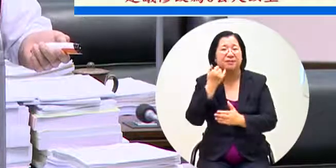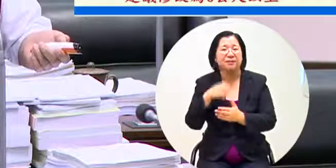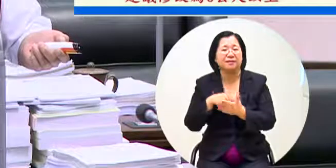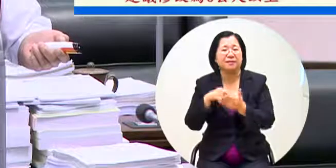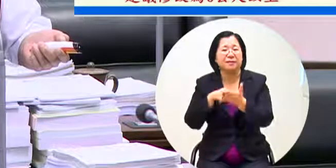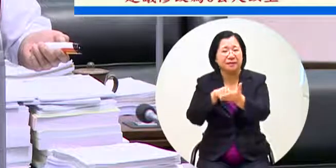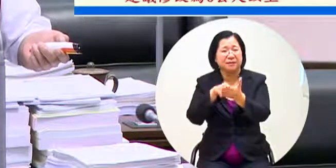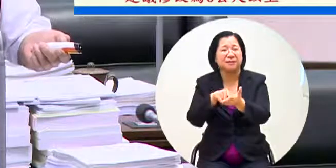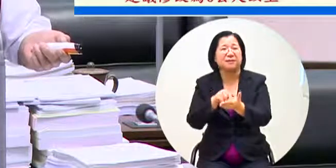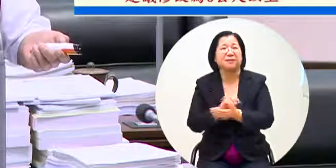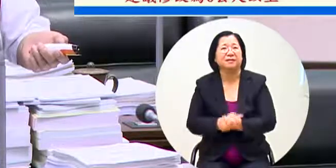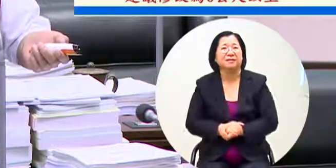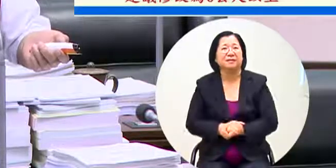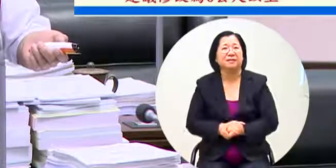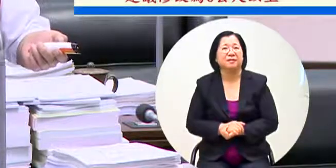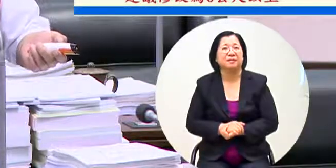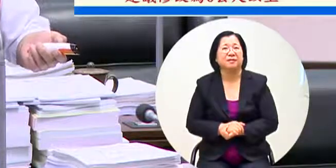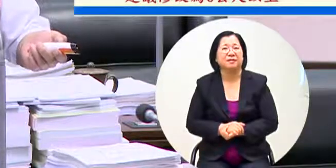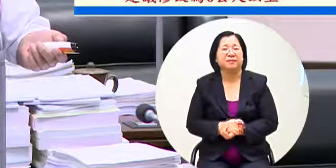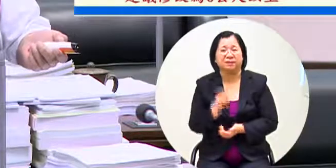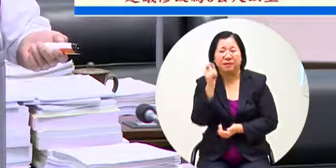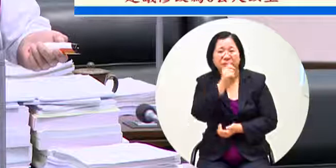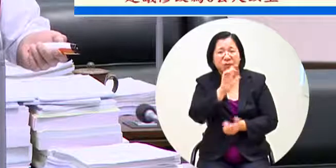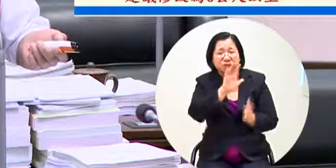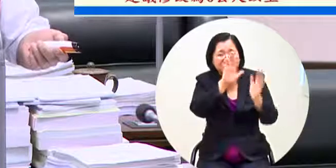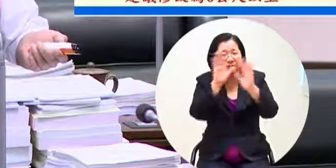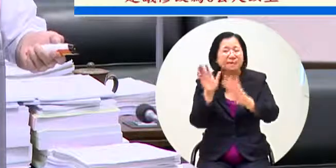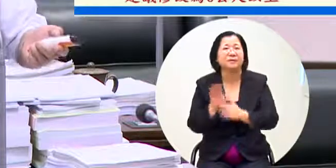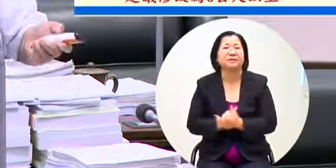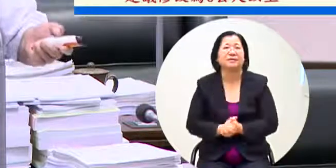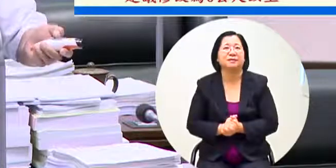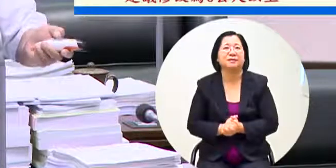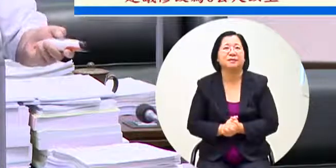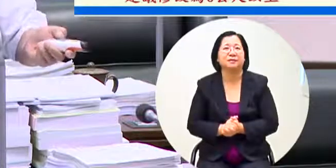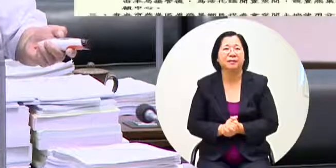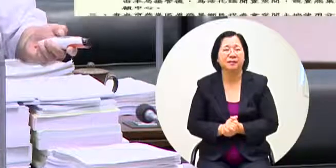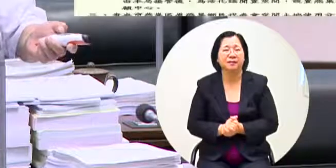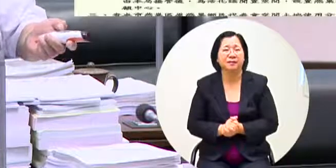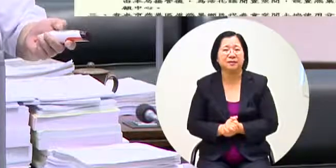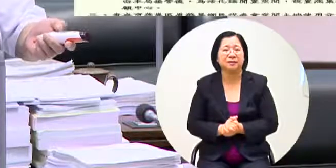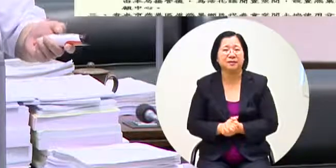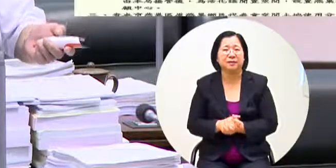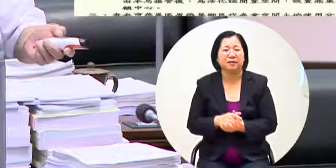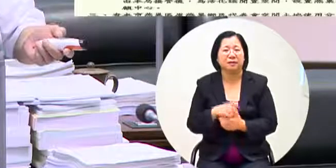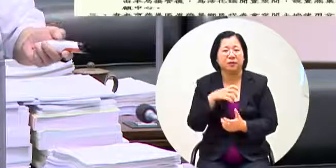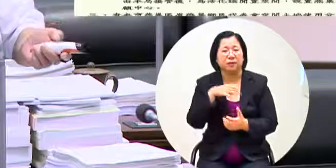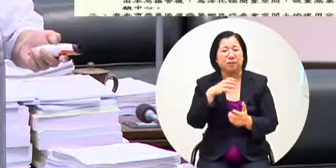这个状况吼，啊，会当来做处理啦吼、哦。因为咱